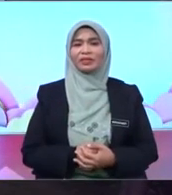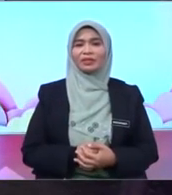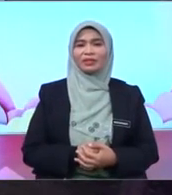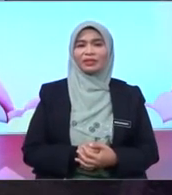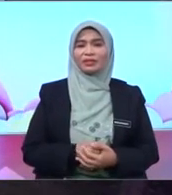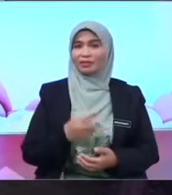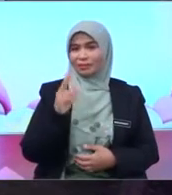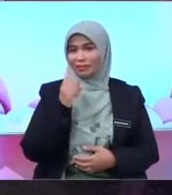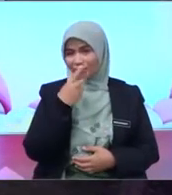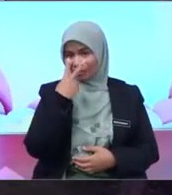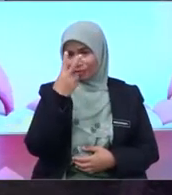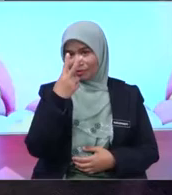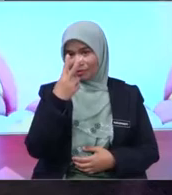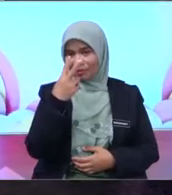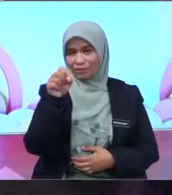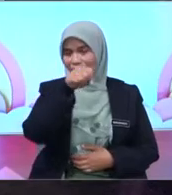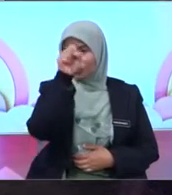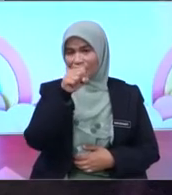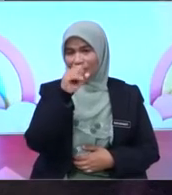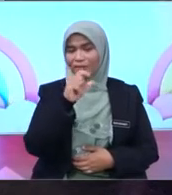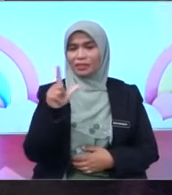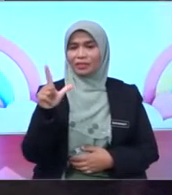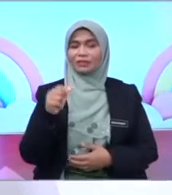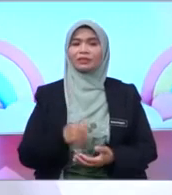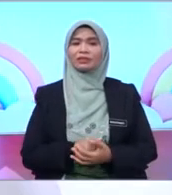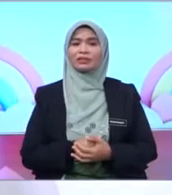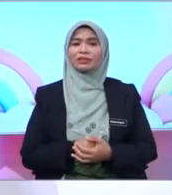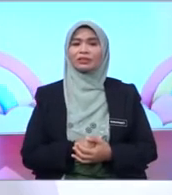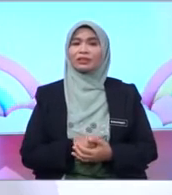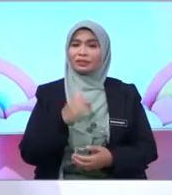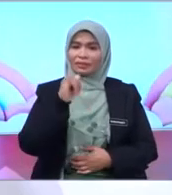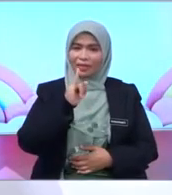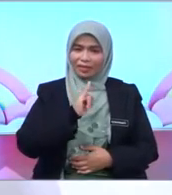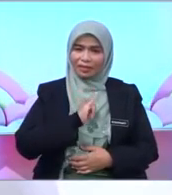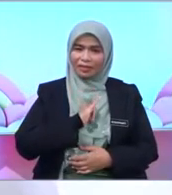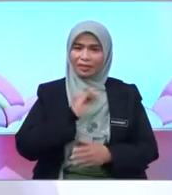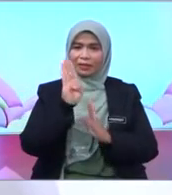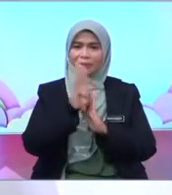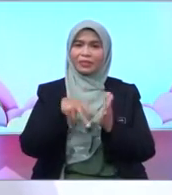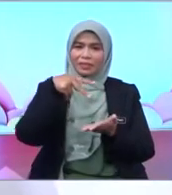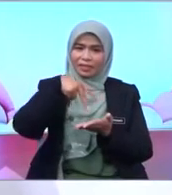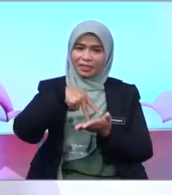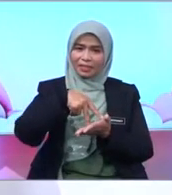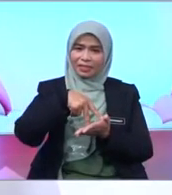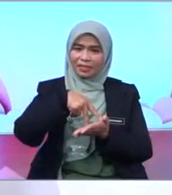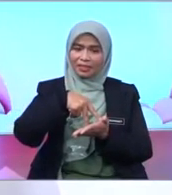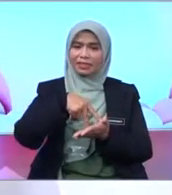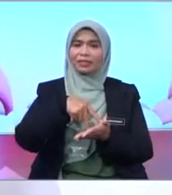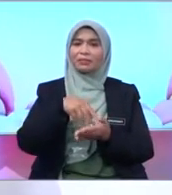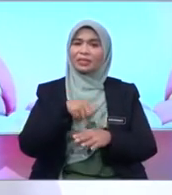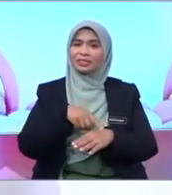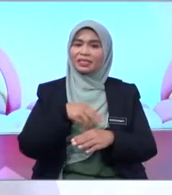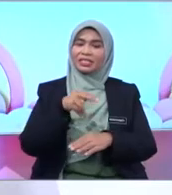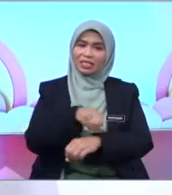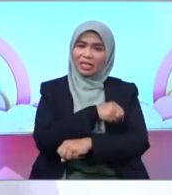kita tengok soalnya iyelah science berdiri tegak semasa menyanyikan